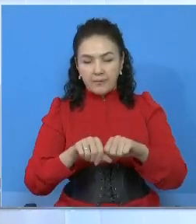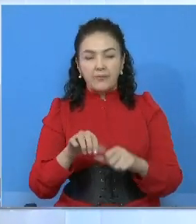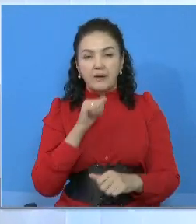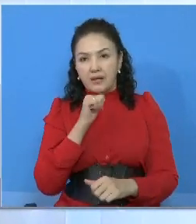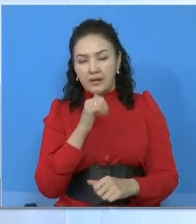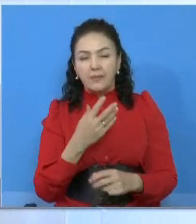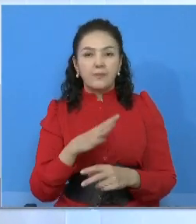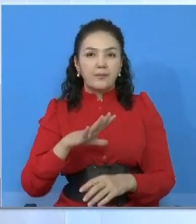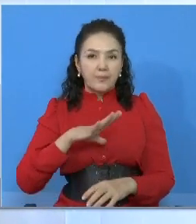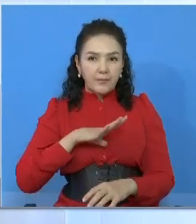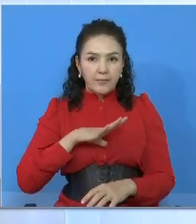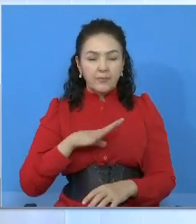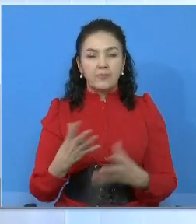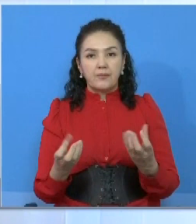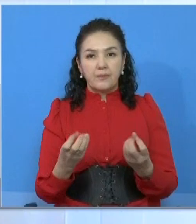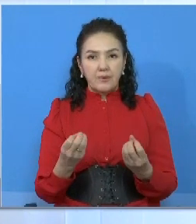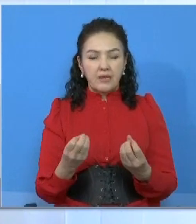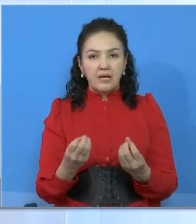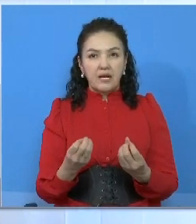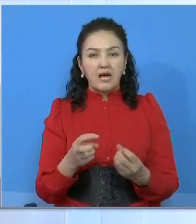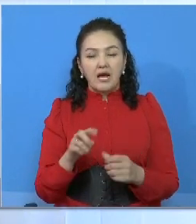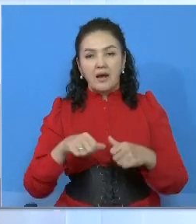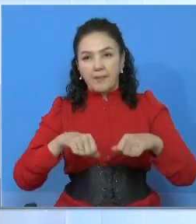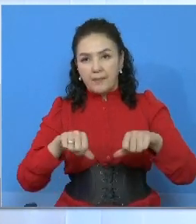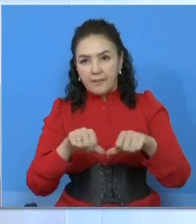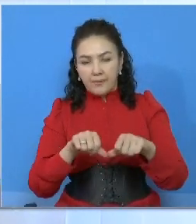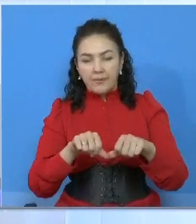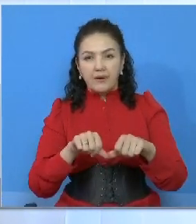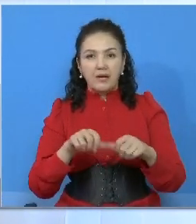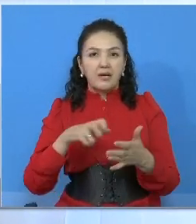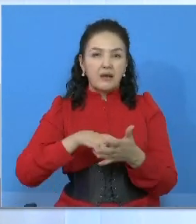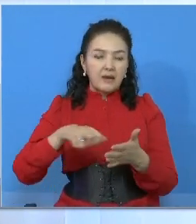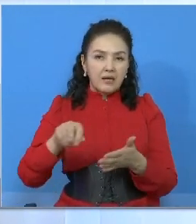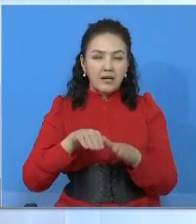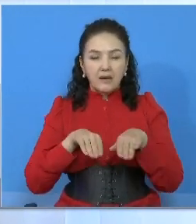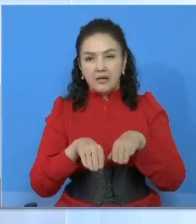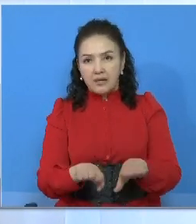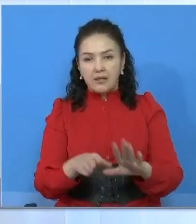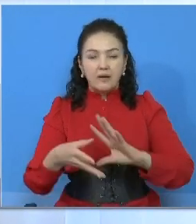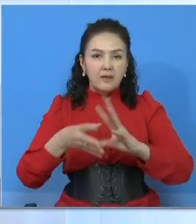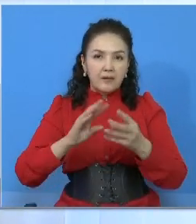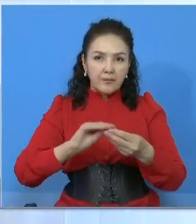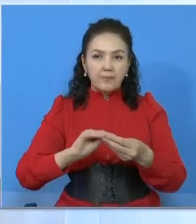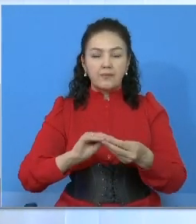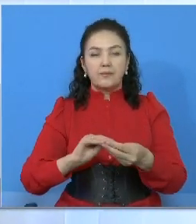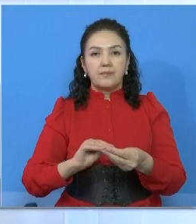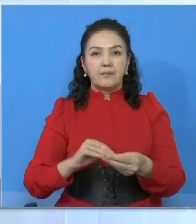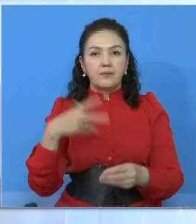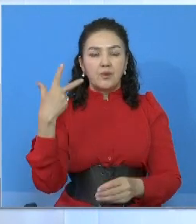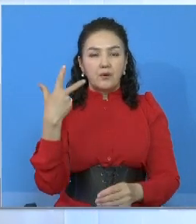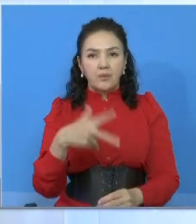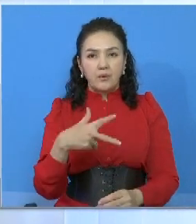сараланды. Және аталмыш комиссияның хаттамалық шешімімен, қорытындысымен